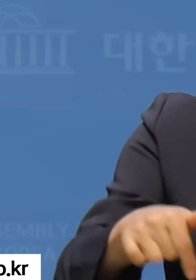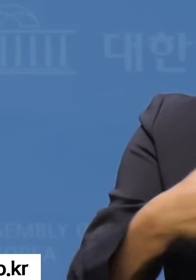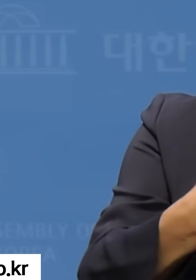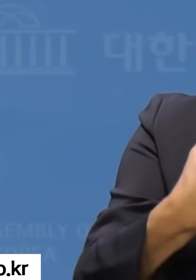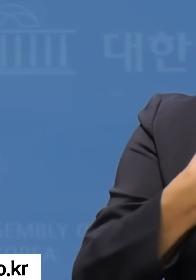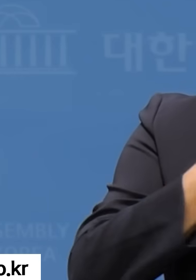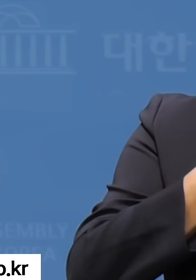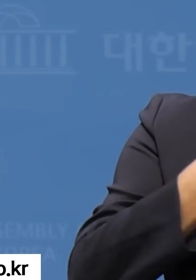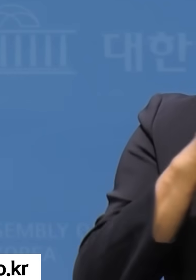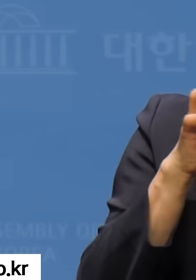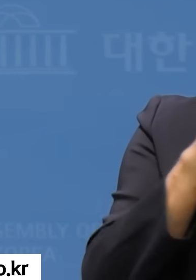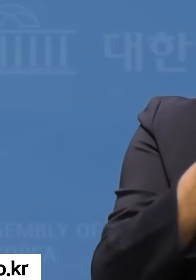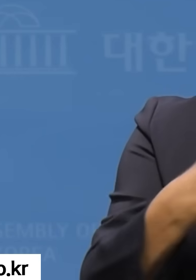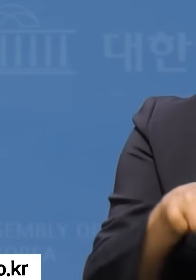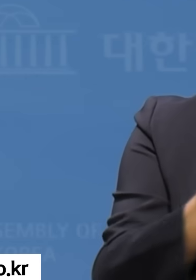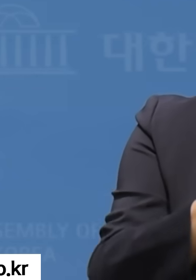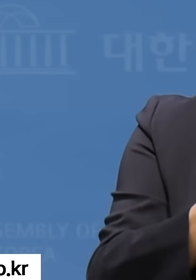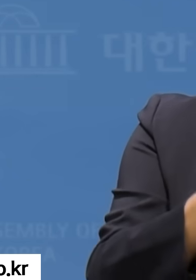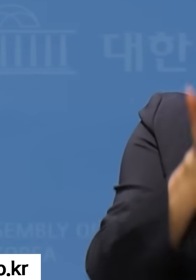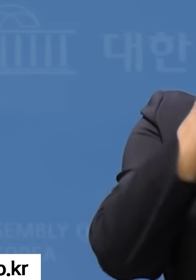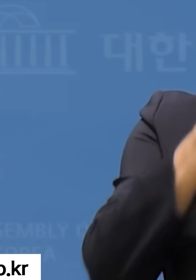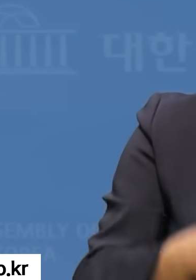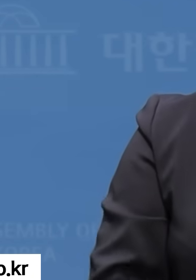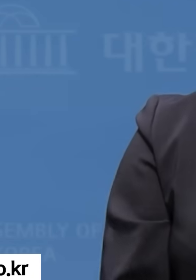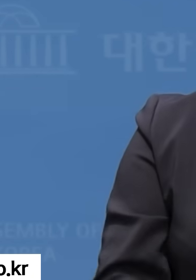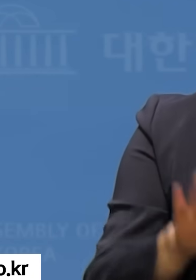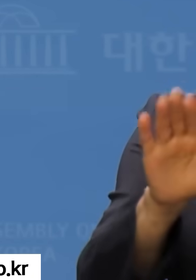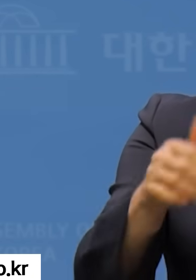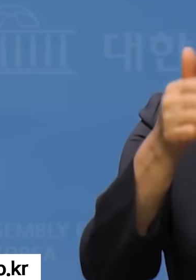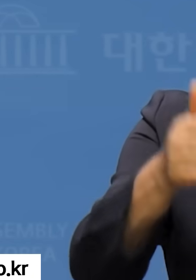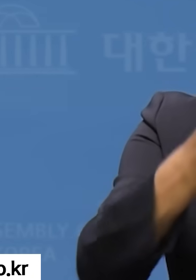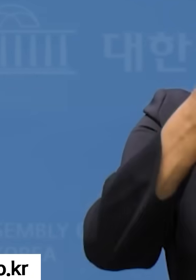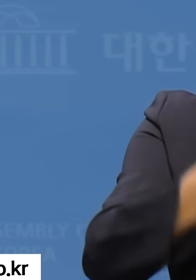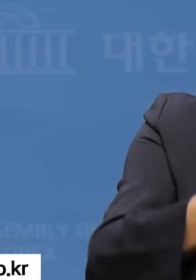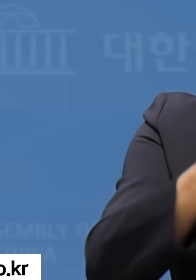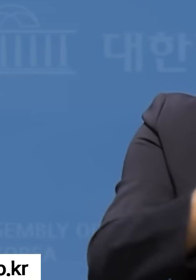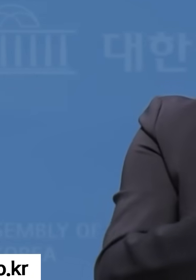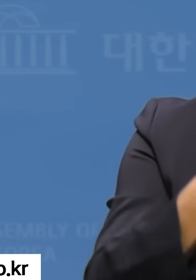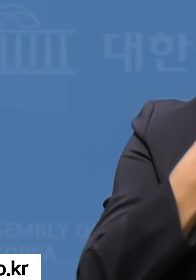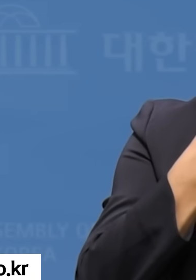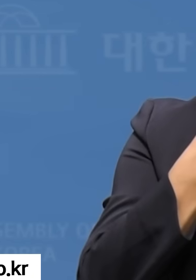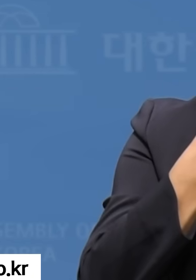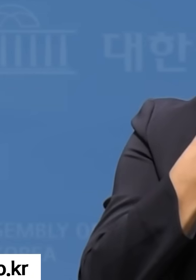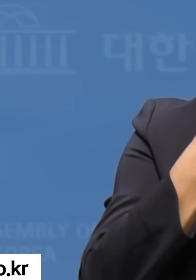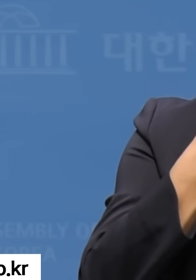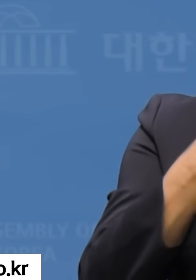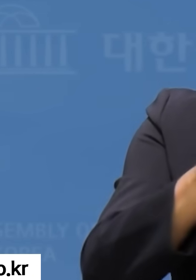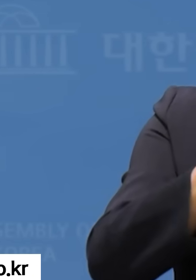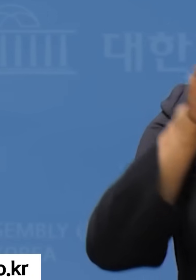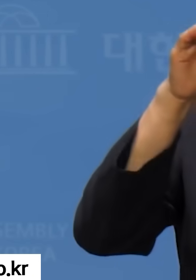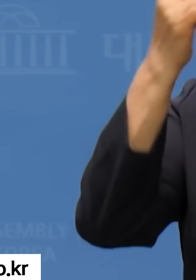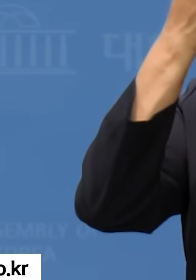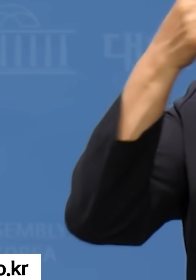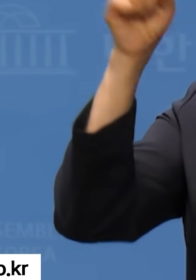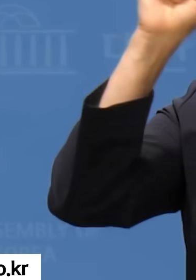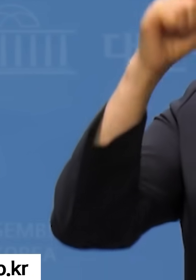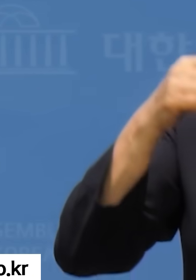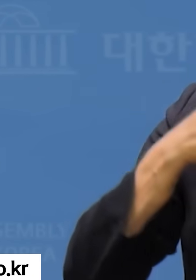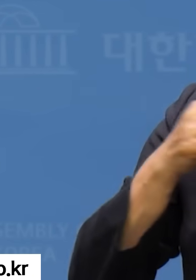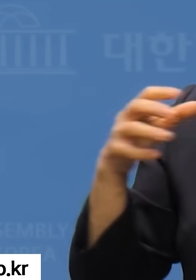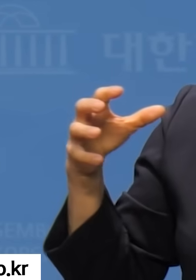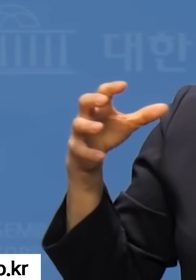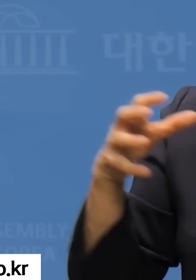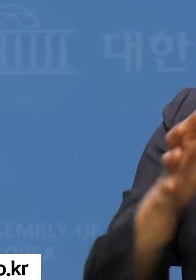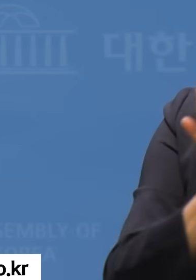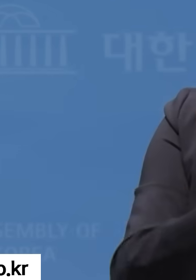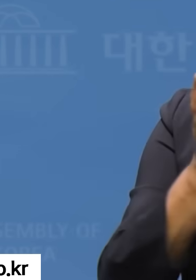높이는 도발을 일삼고 있습니다. 이번 시험 결과를 공개하지 않았으나 북러 군사 협력이